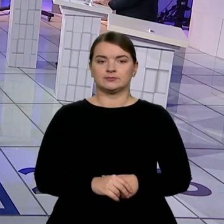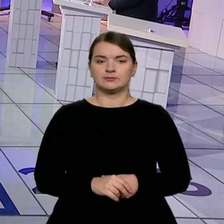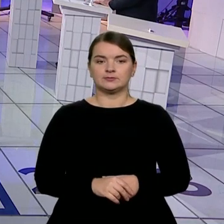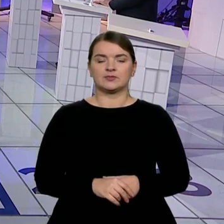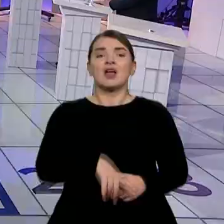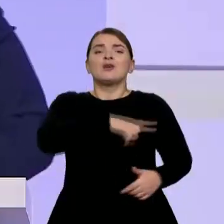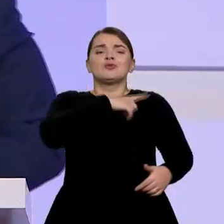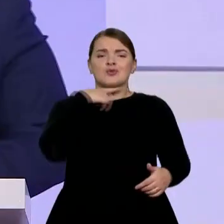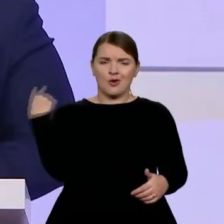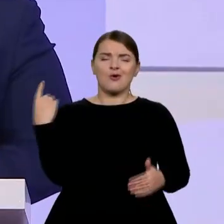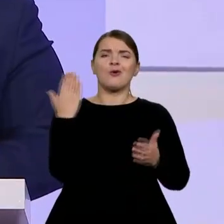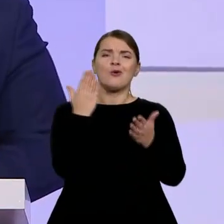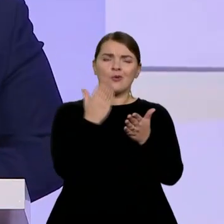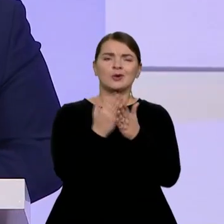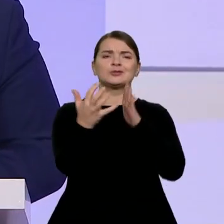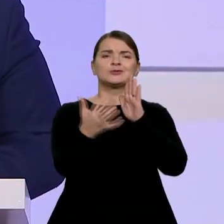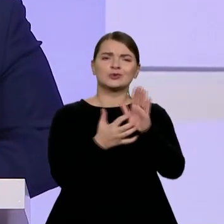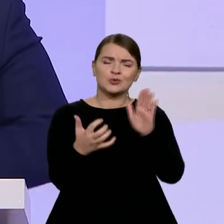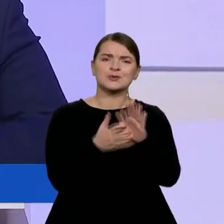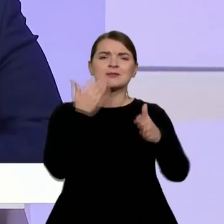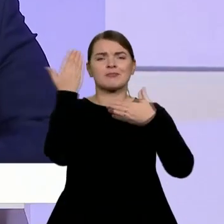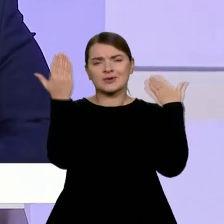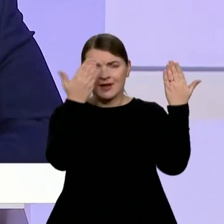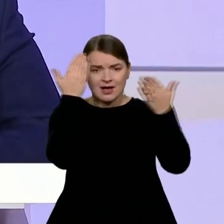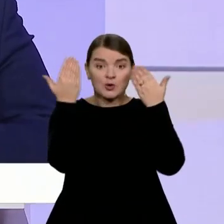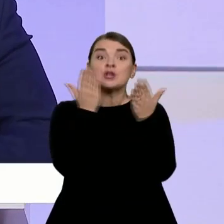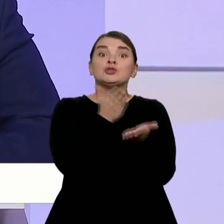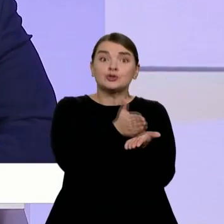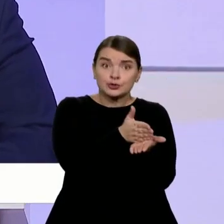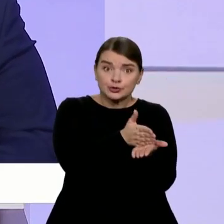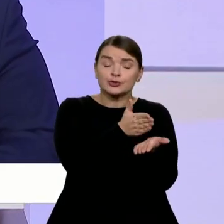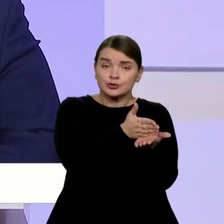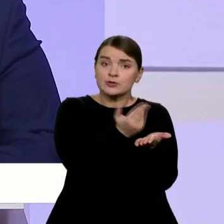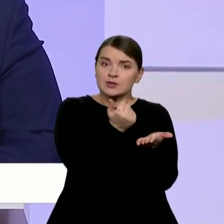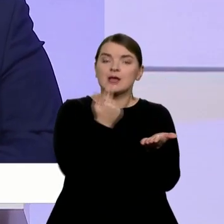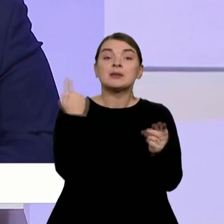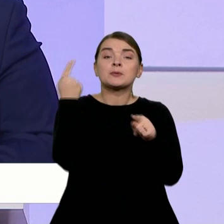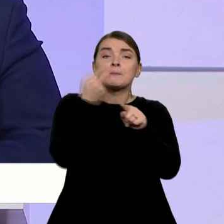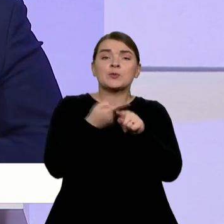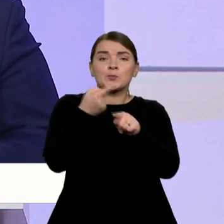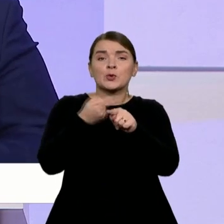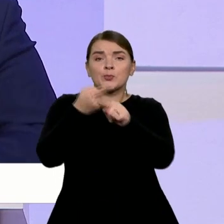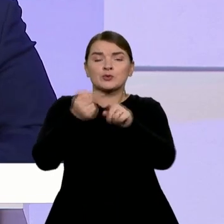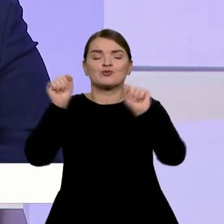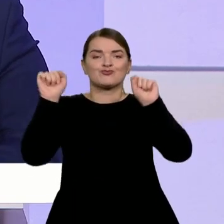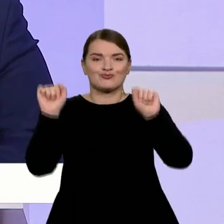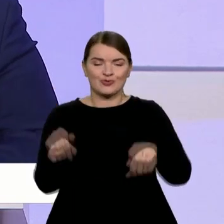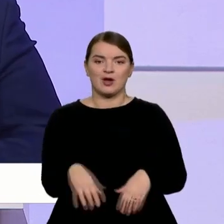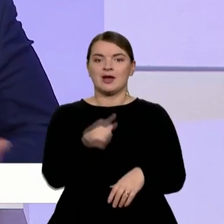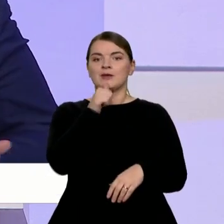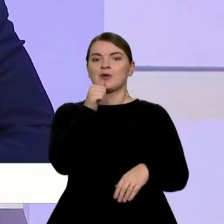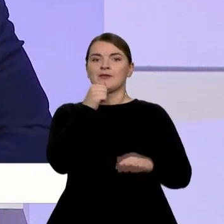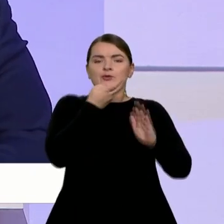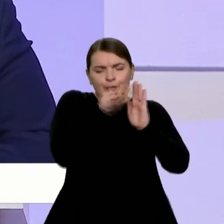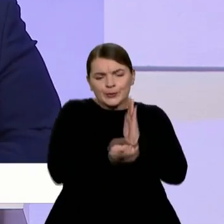potencialo yra, tikrai trūksta pramogų. Jų yra, bet jų tikrai galima sugalvoti žymiai daugiau. Čiožyklų vaikams,